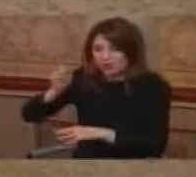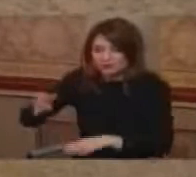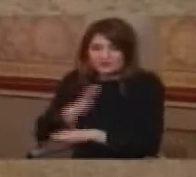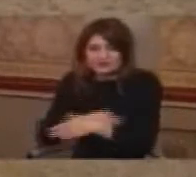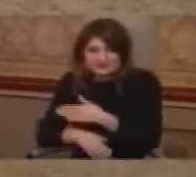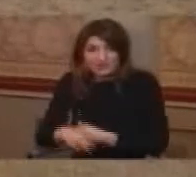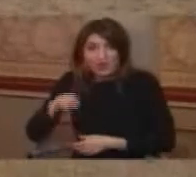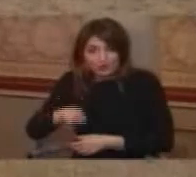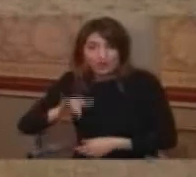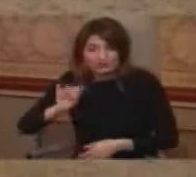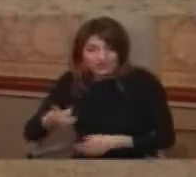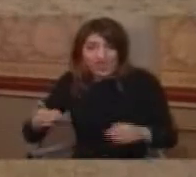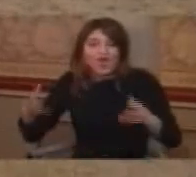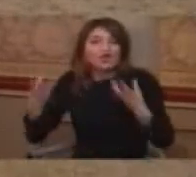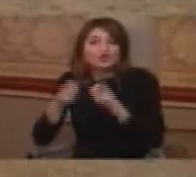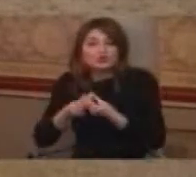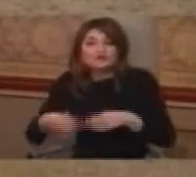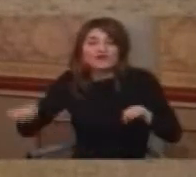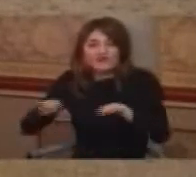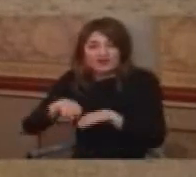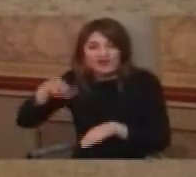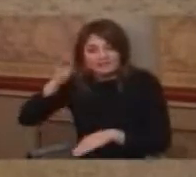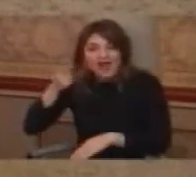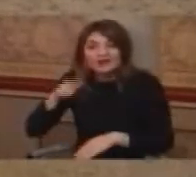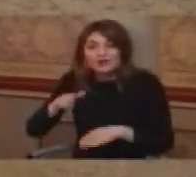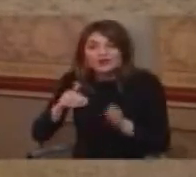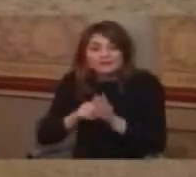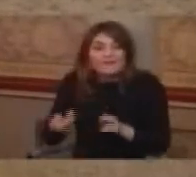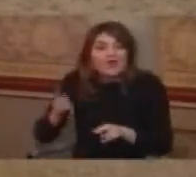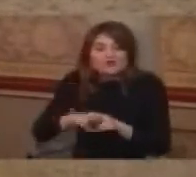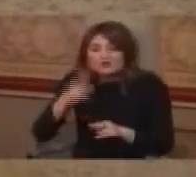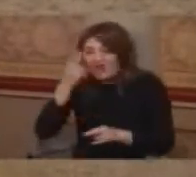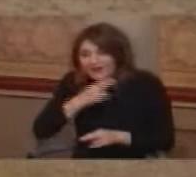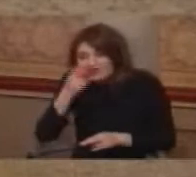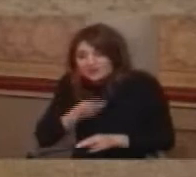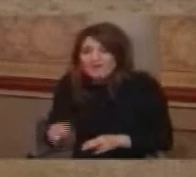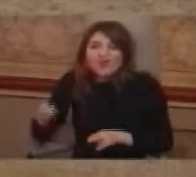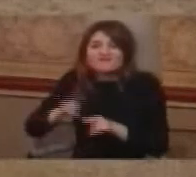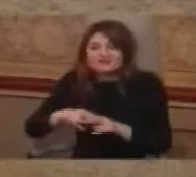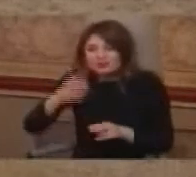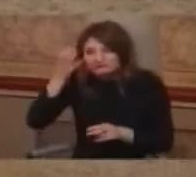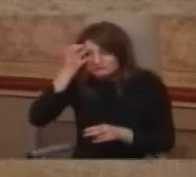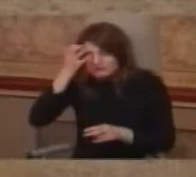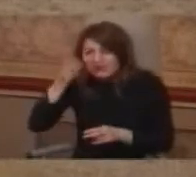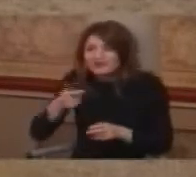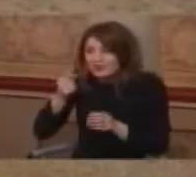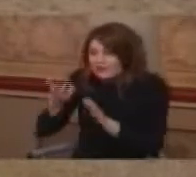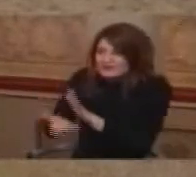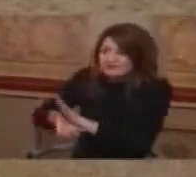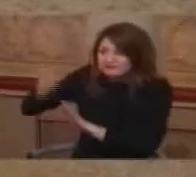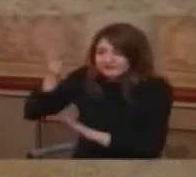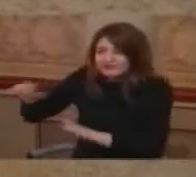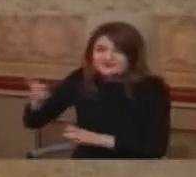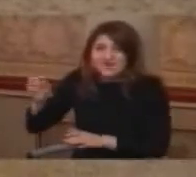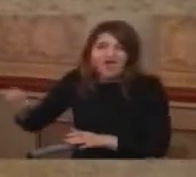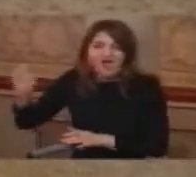mogućnosti. Ali zato treba i malo razboritosti, razuma, a malo i mudrosti da se uzmu te europska sredstva. Ja apeliram na gradsku upravu